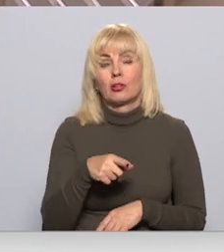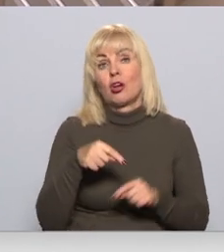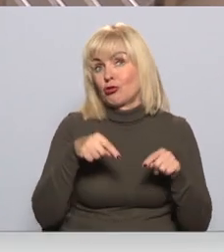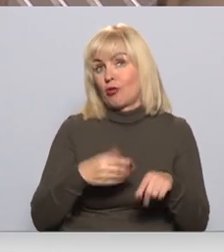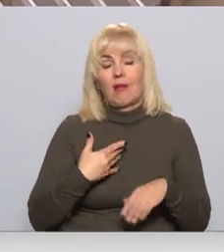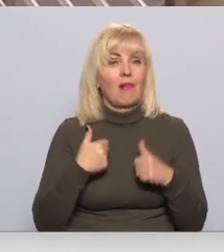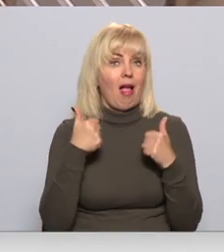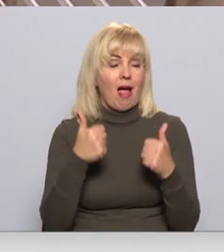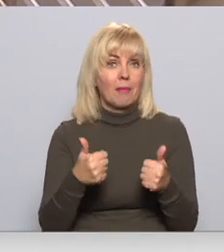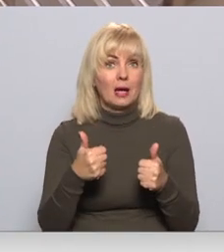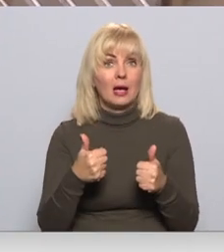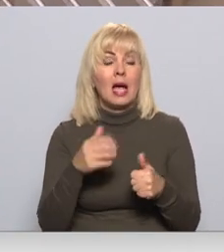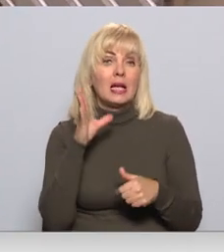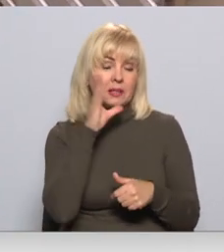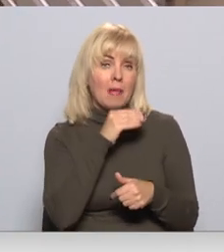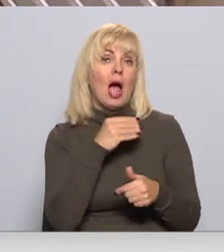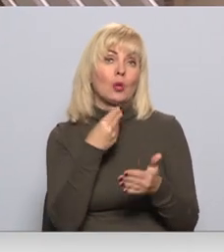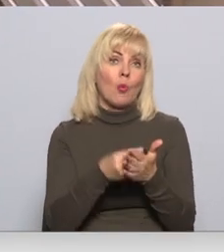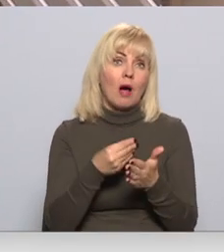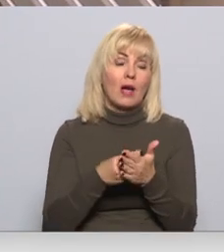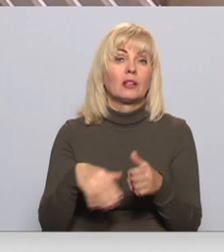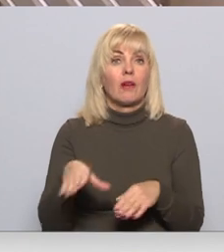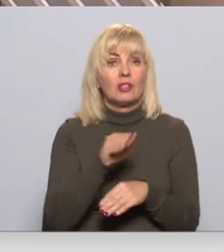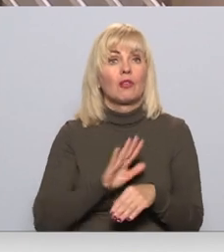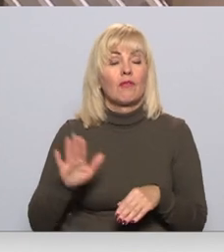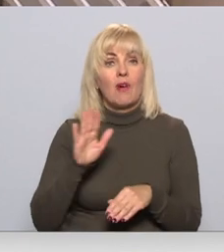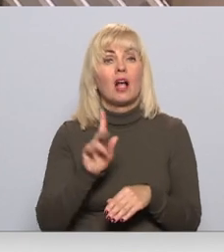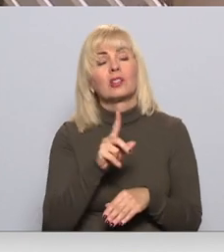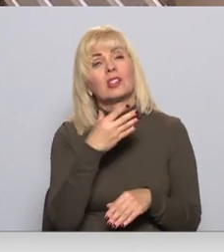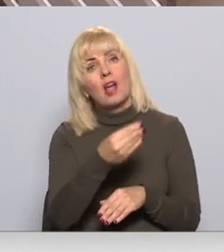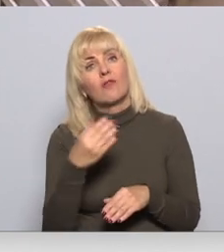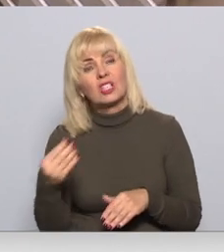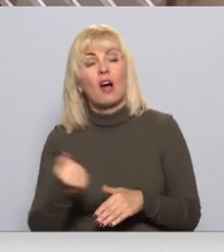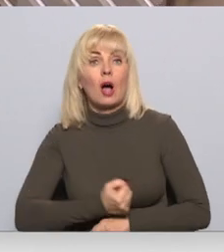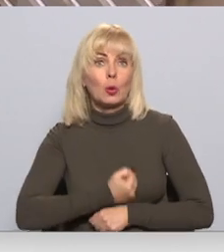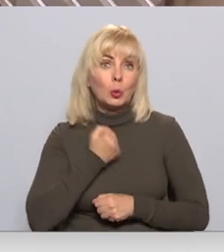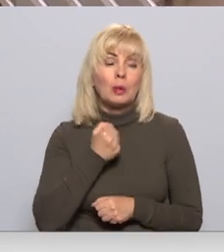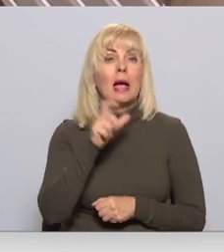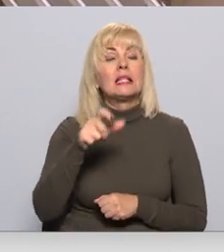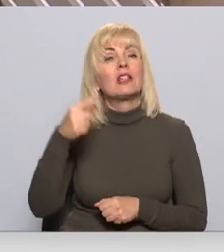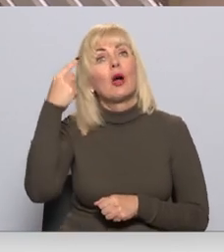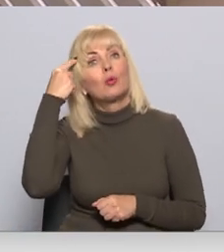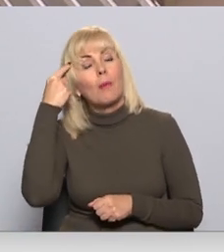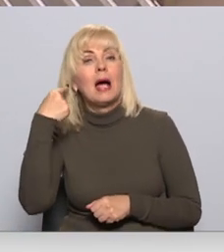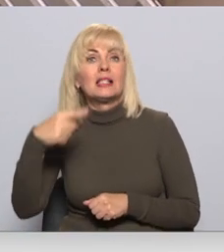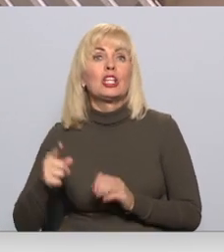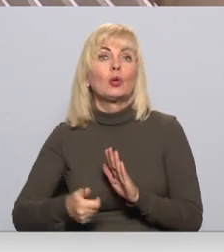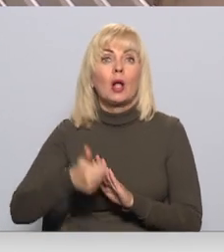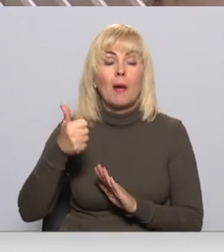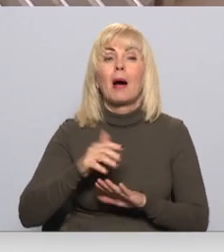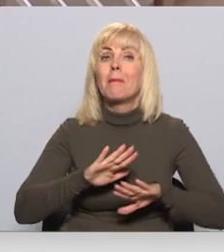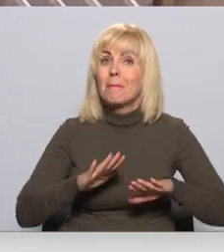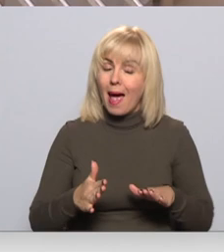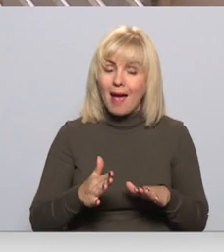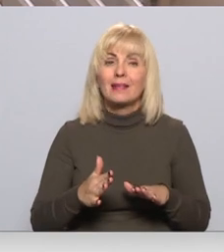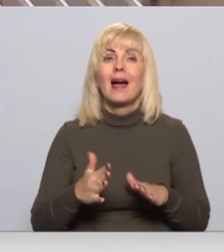ir labi. Vienkārši jāspēj novērtēt visām valstīm noteikti savas grūtības. Vienkārši visiem cilvēkiem liekas, ka kaut kur citur ir labāk, bet īstenībā